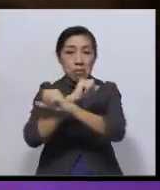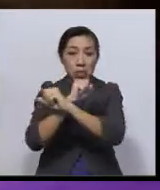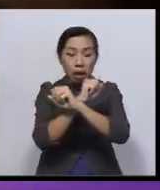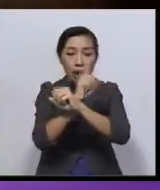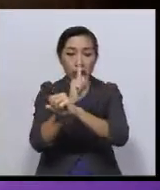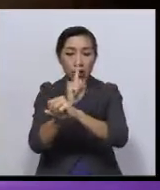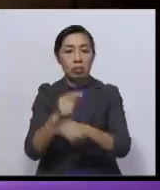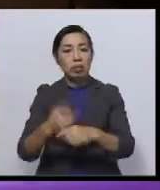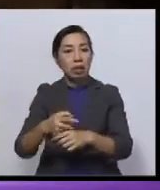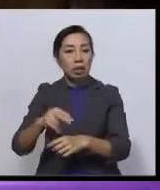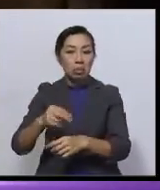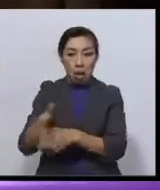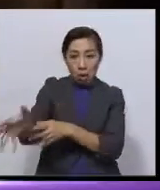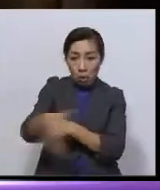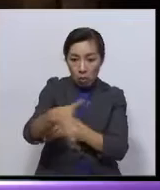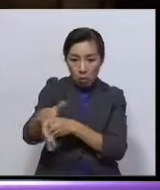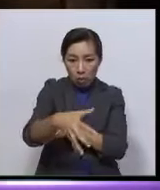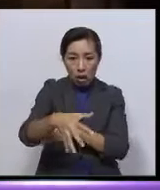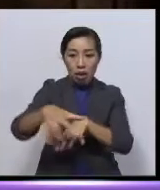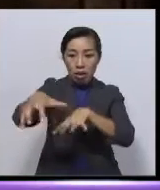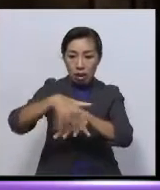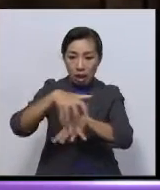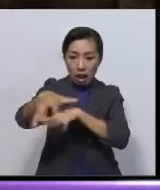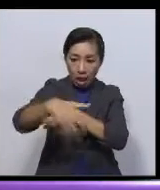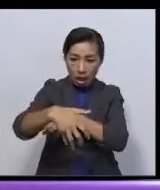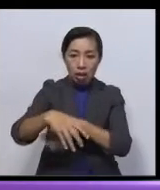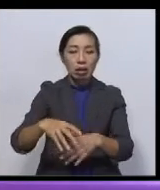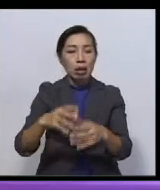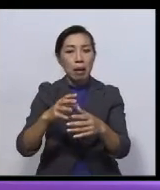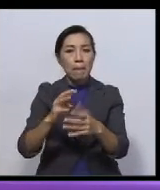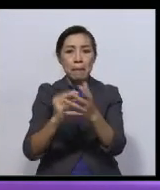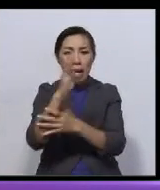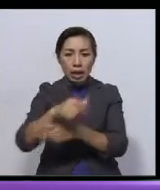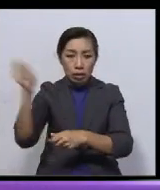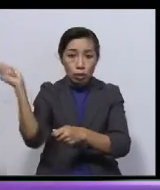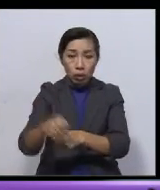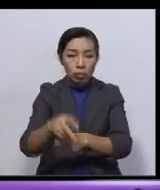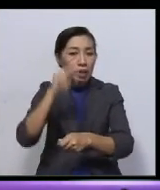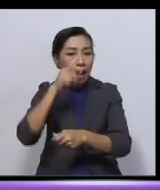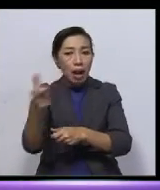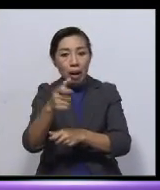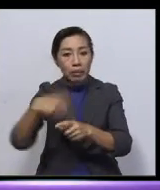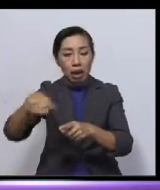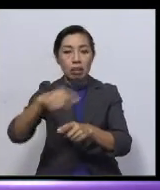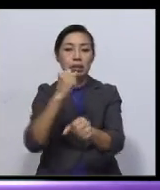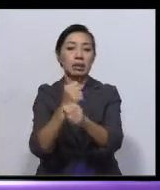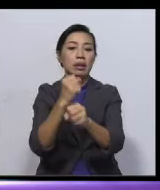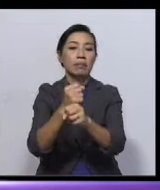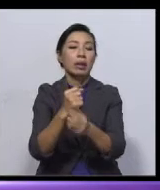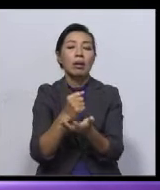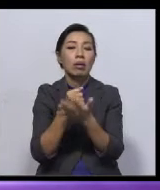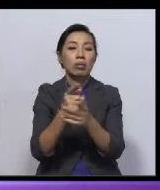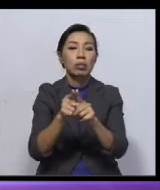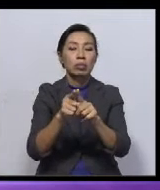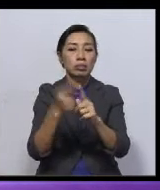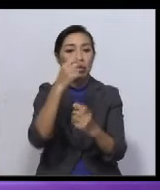กรณดับไฟครบมอเลยค่ะทั้งไม้กวาด lâốiตับไฟและอุปกรณ์ฉีดน้ำออกปิบัิการทำแนวกันไฟละดับไฟปา